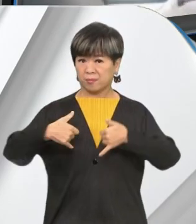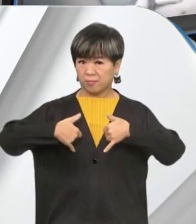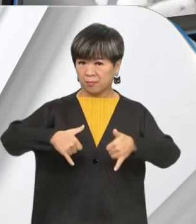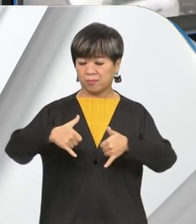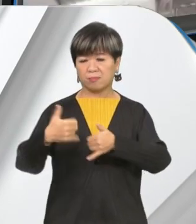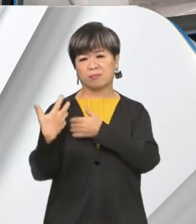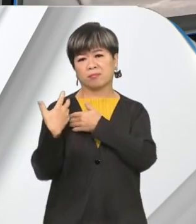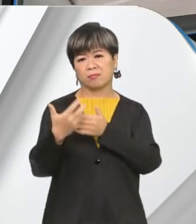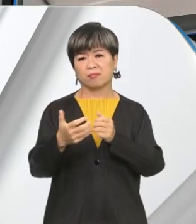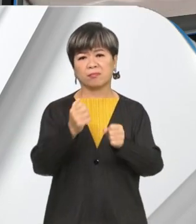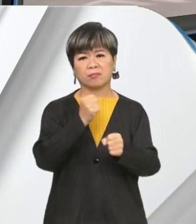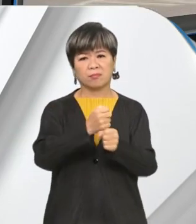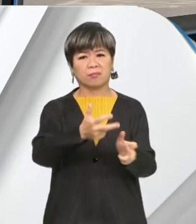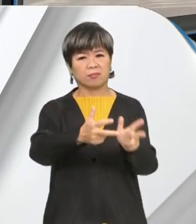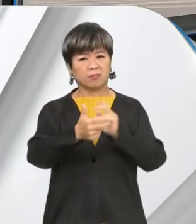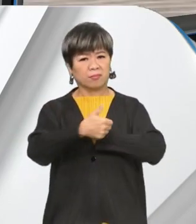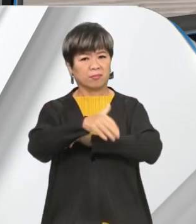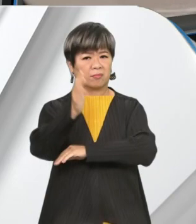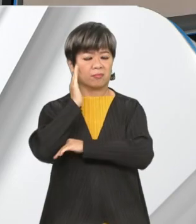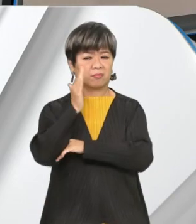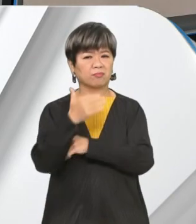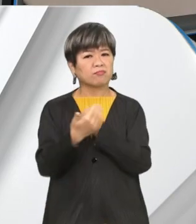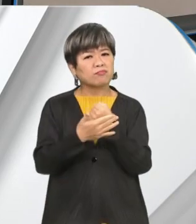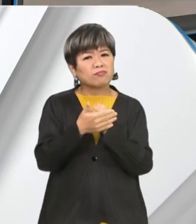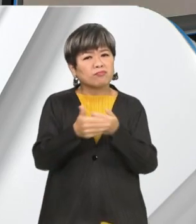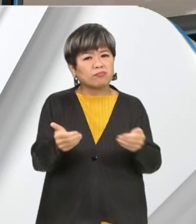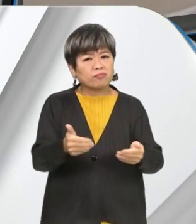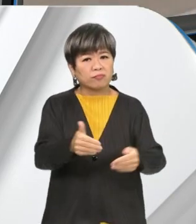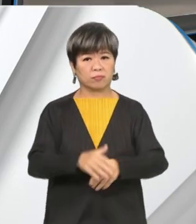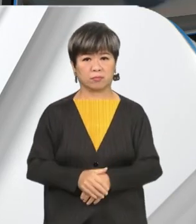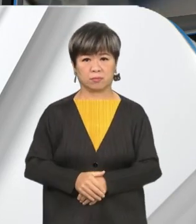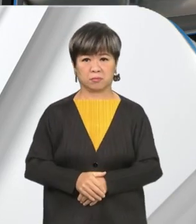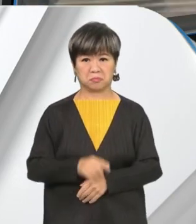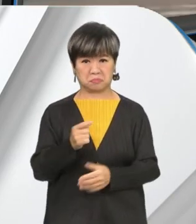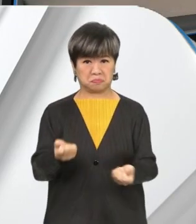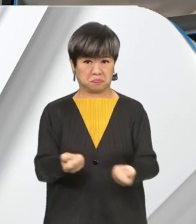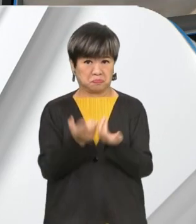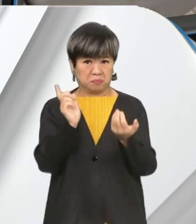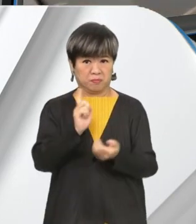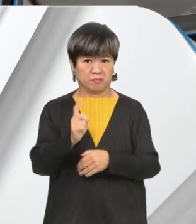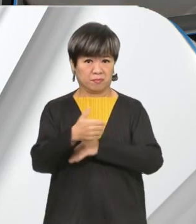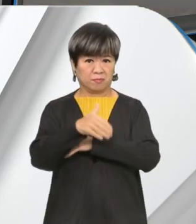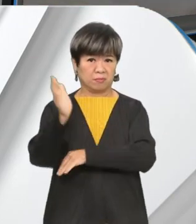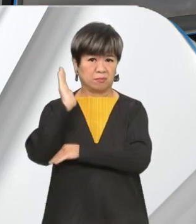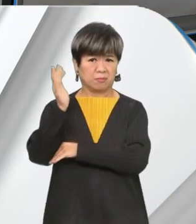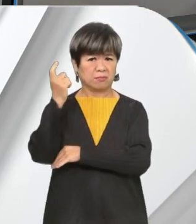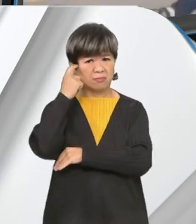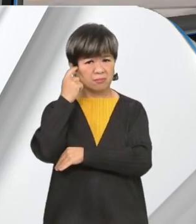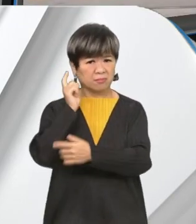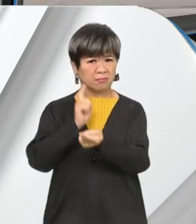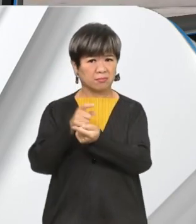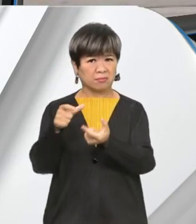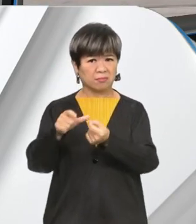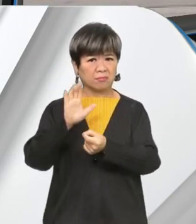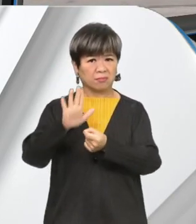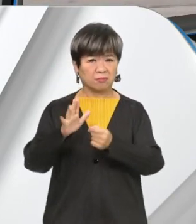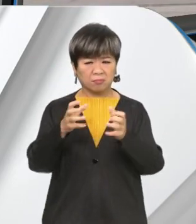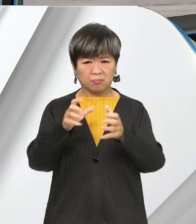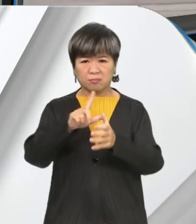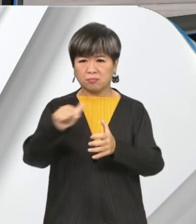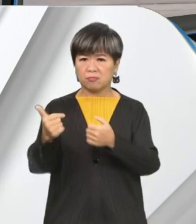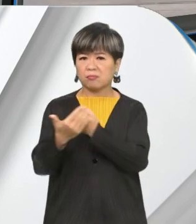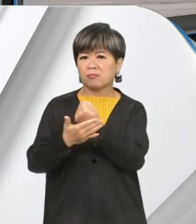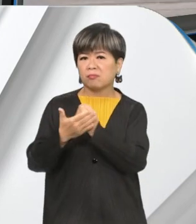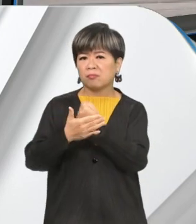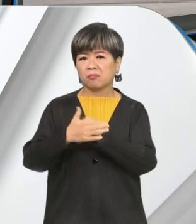路委托本草桥乡公所来养护，不过眼下才发现呢，乡公所始终在针对公有设施去维